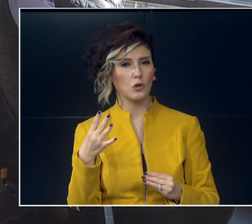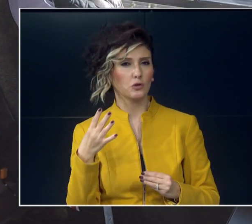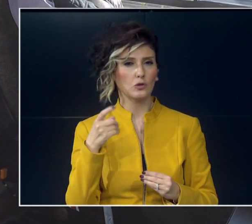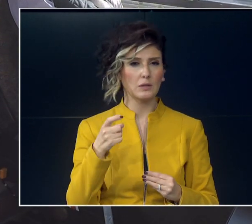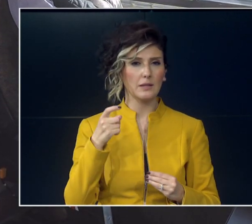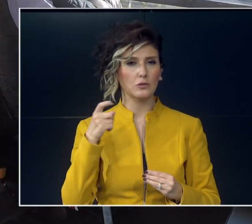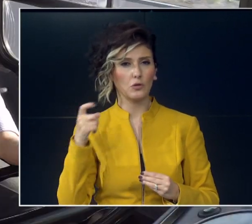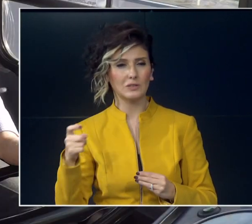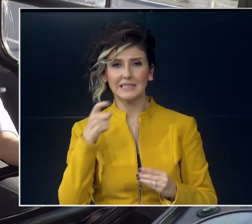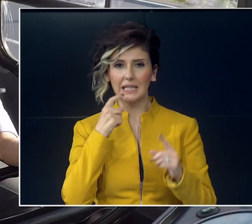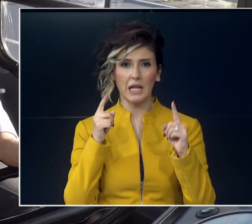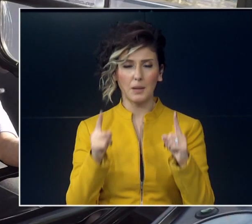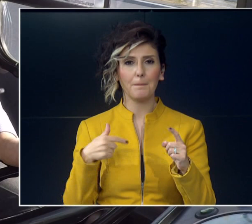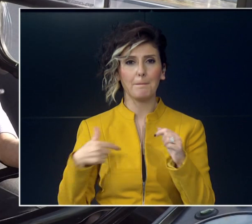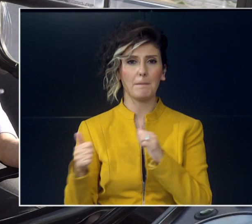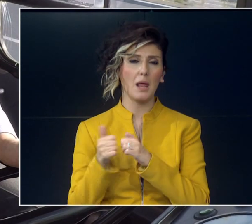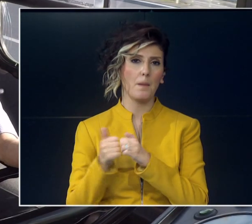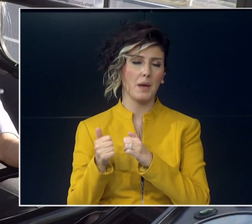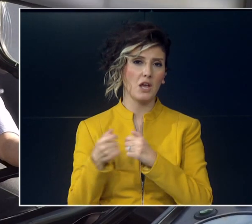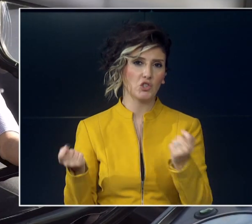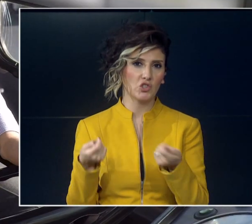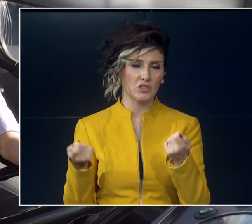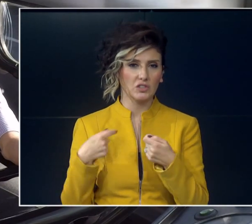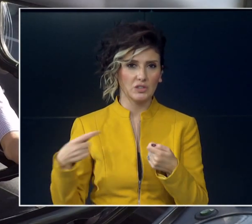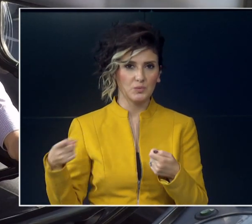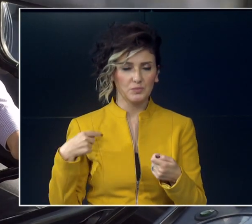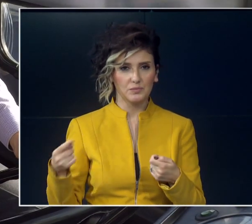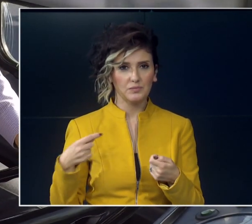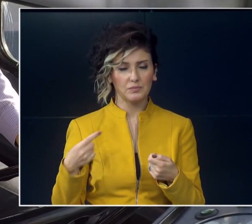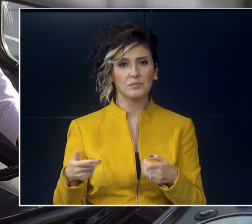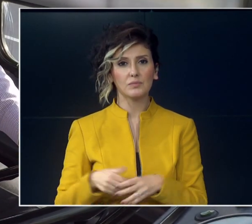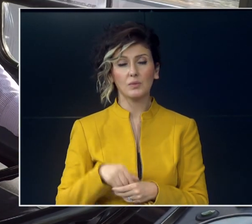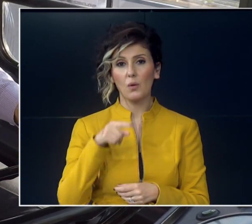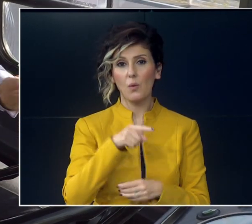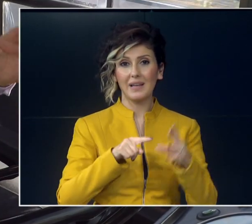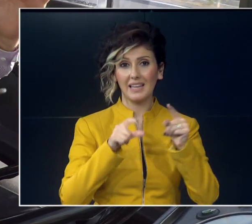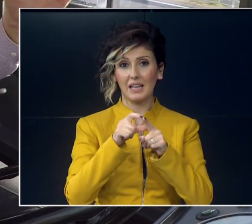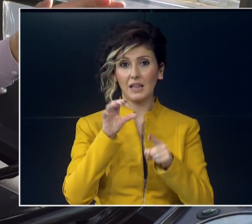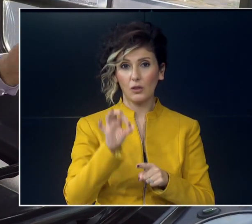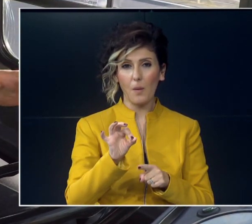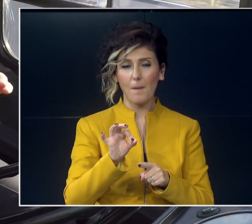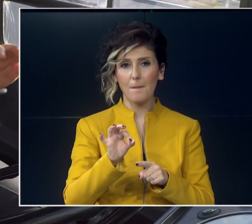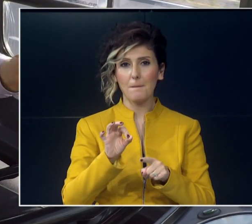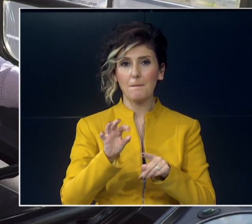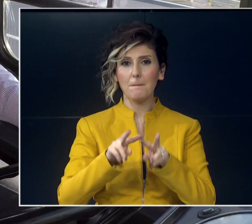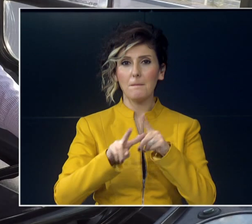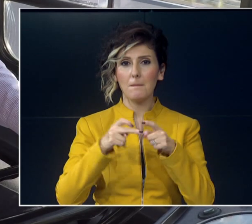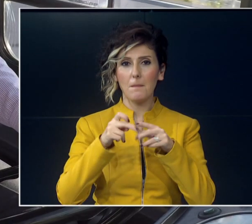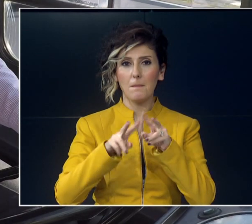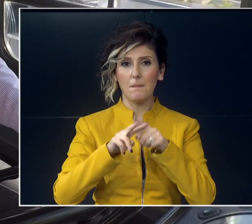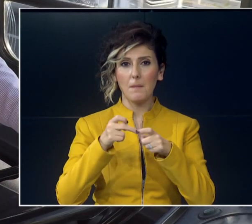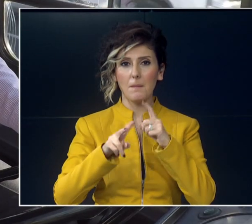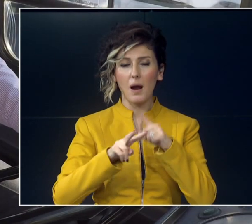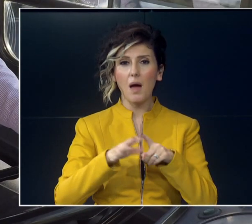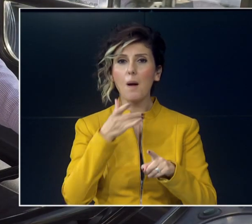94-99 yıllar arasında birlikte çalıştık. Ve orada İDO'yu Marmara'da,